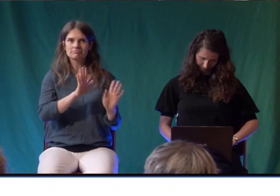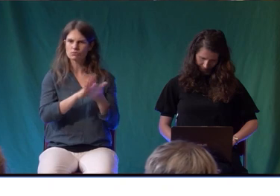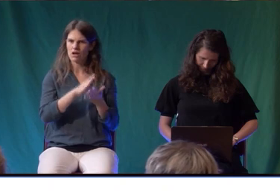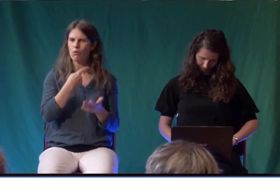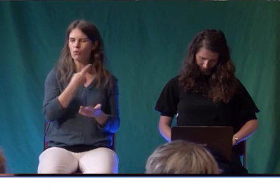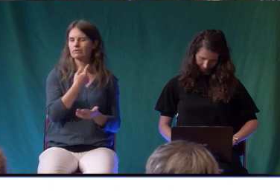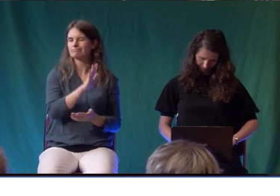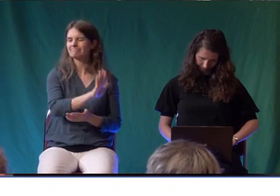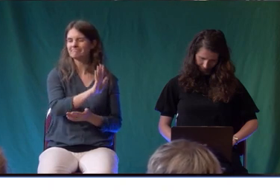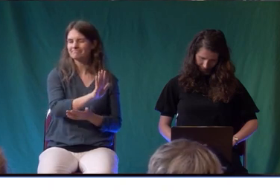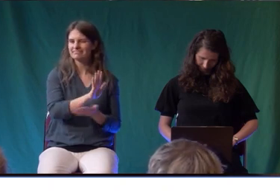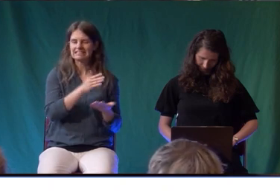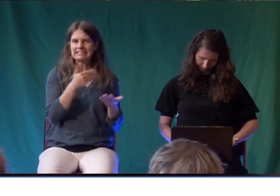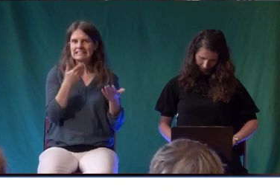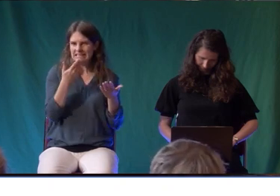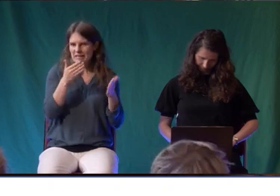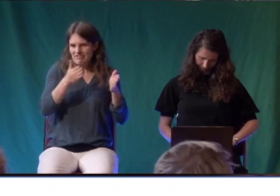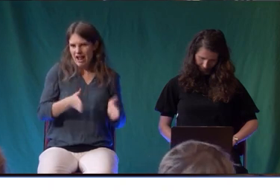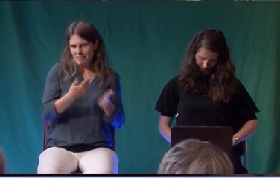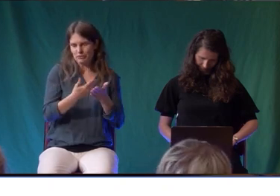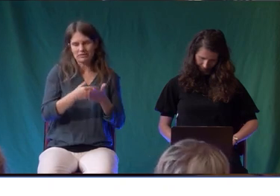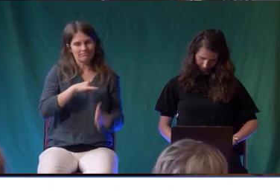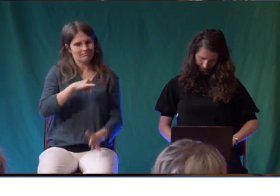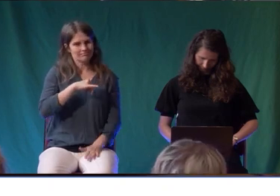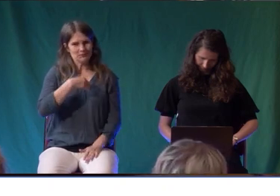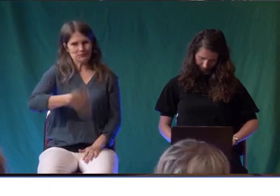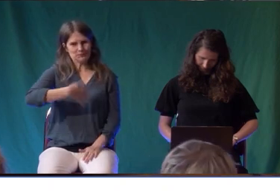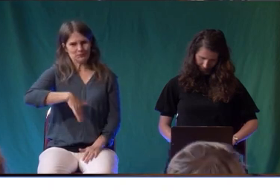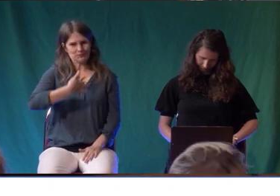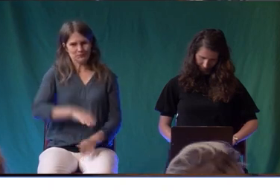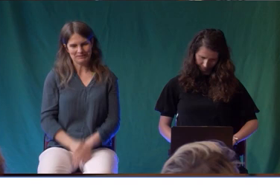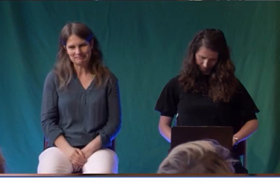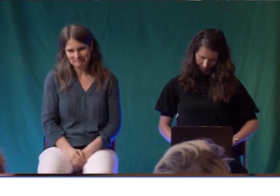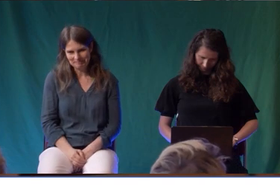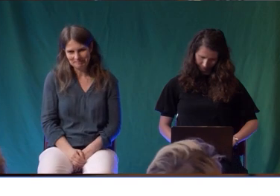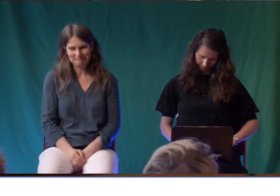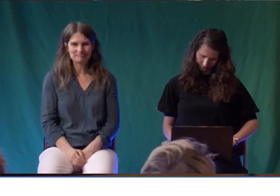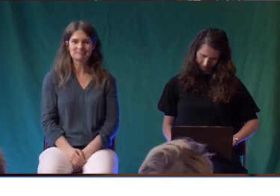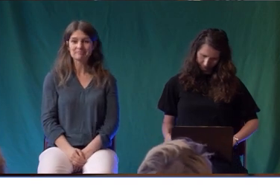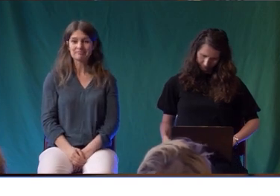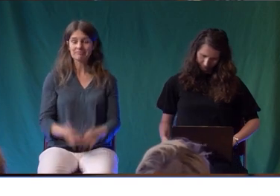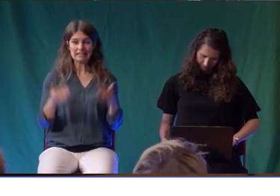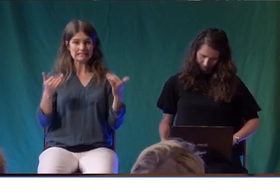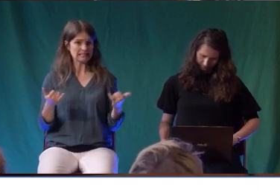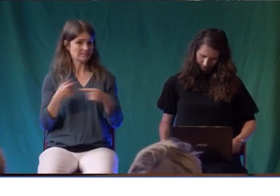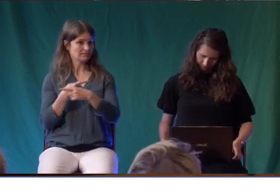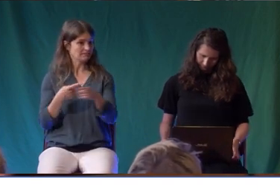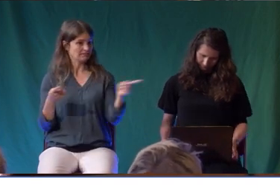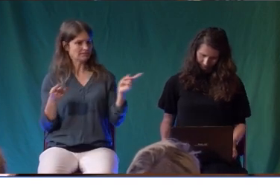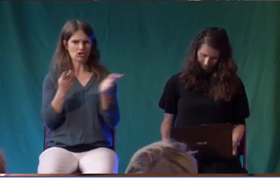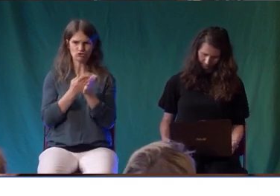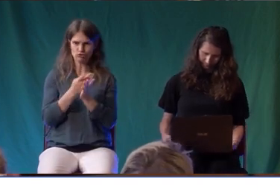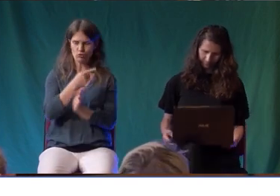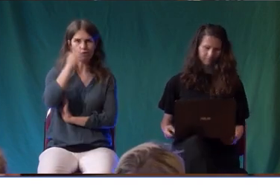eindrückliche die eindrückliche Fallgeschichte am Ende ihres Vortrags jetzt haben Sie wahrscheinlich gerade schon gedacht